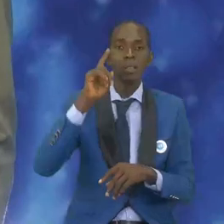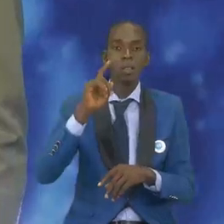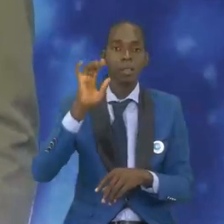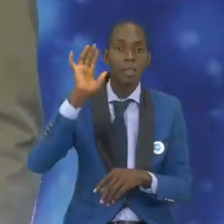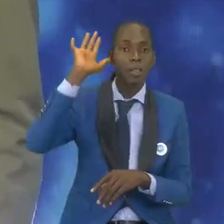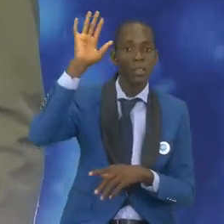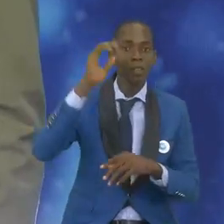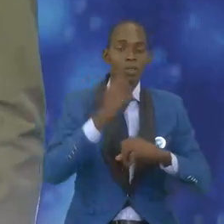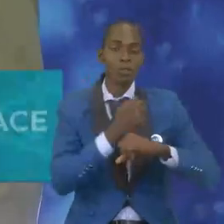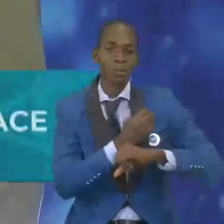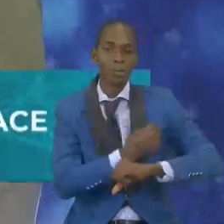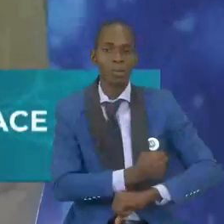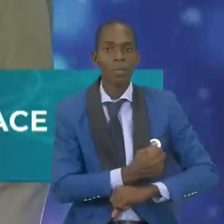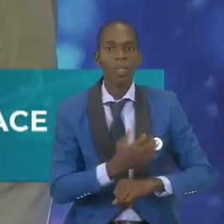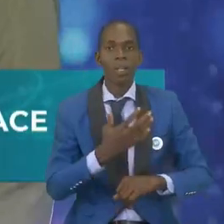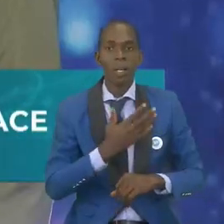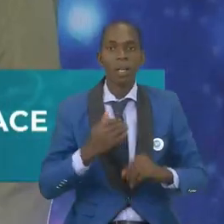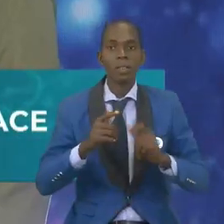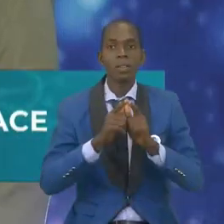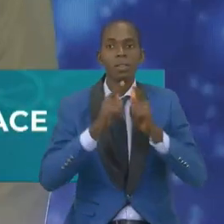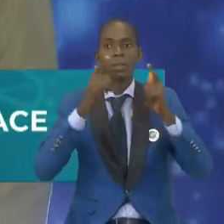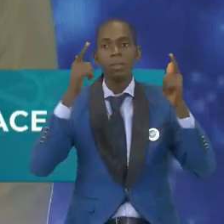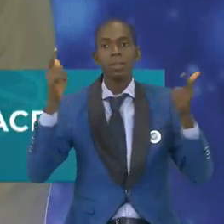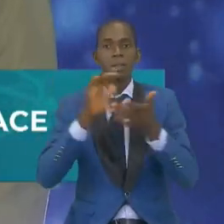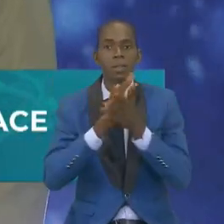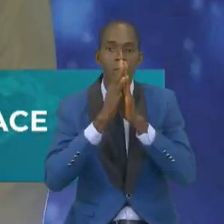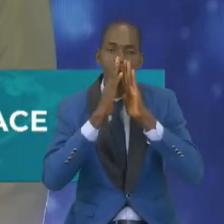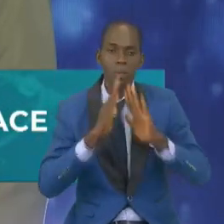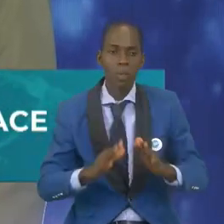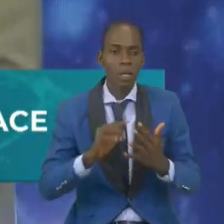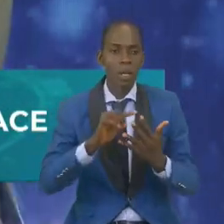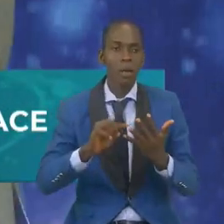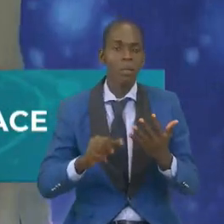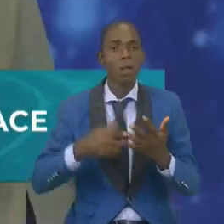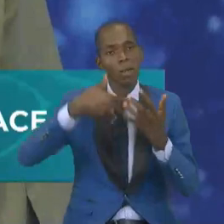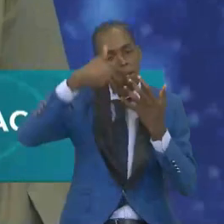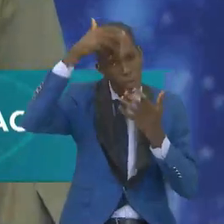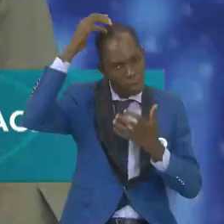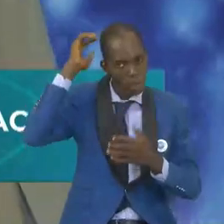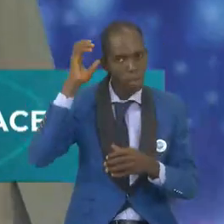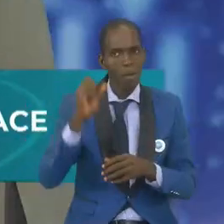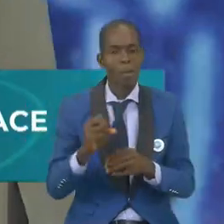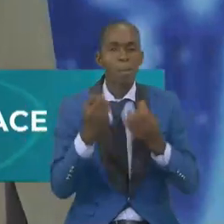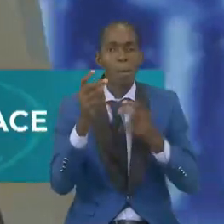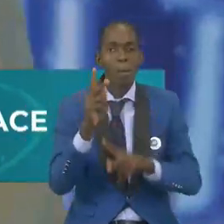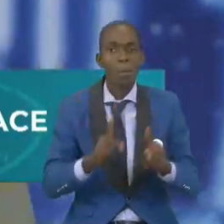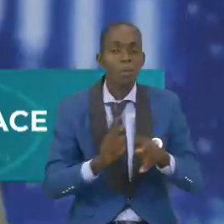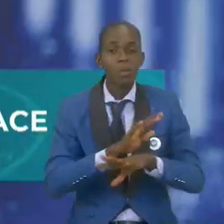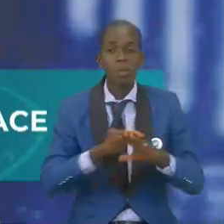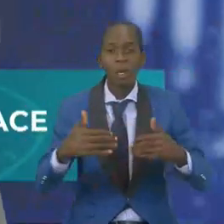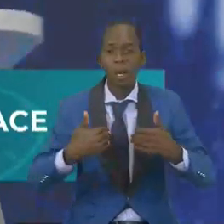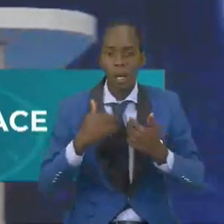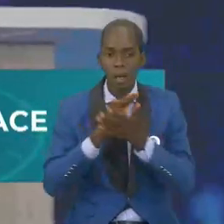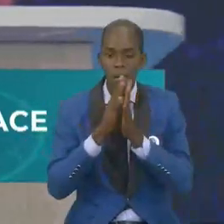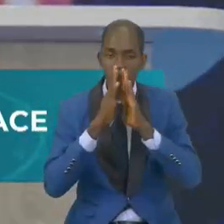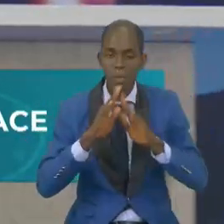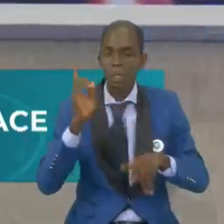point, sa protection et sa paix étonnante parmi les